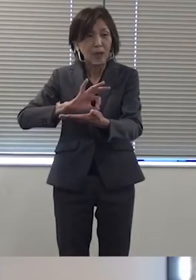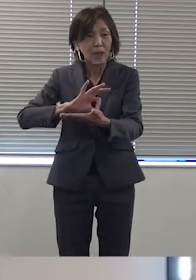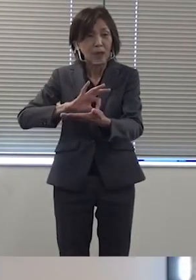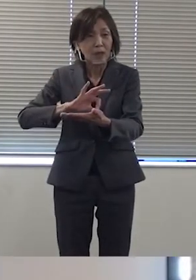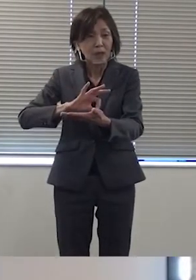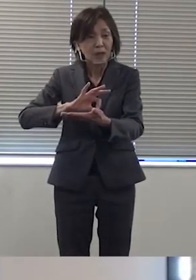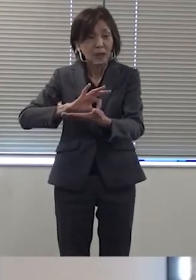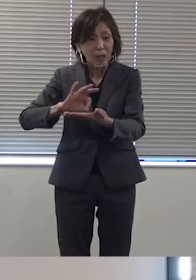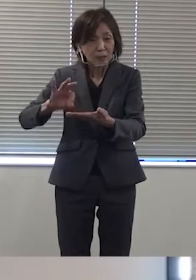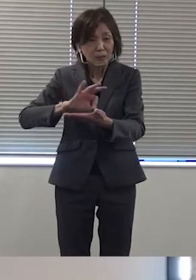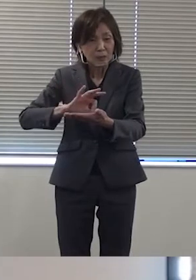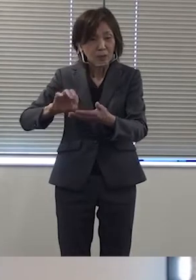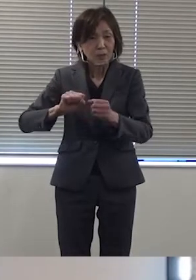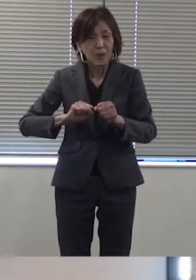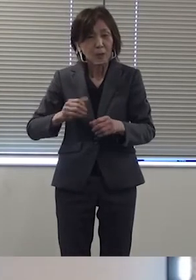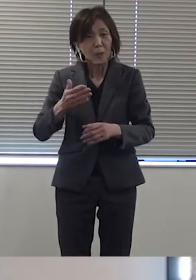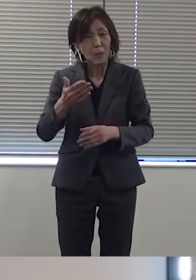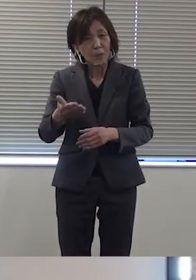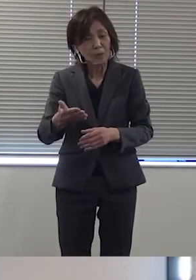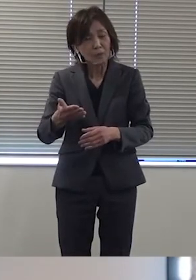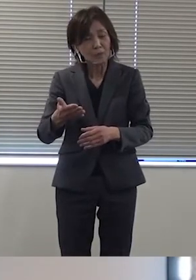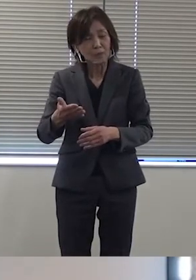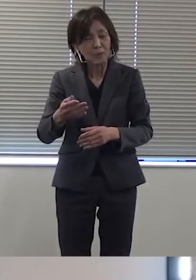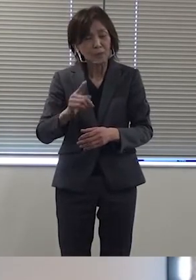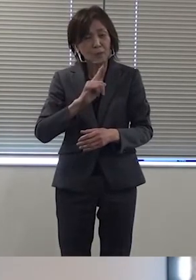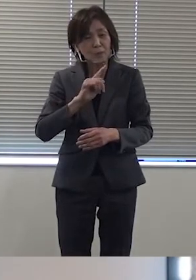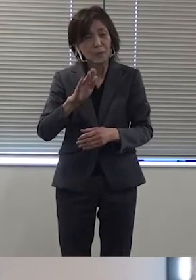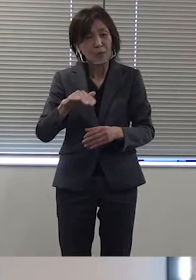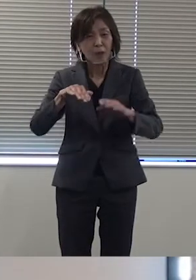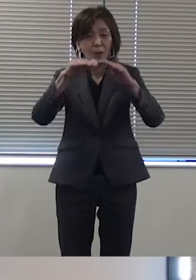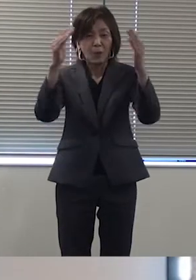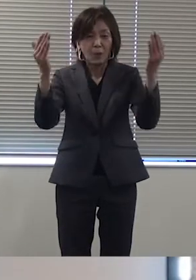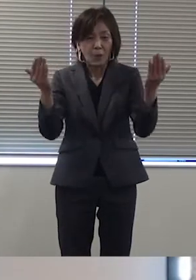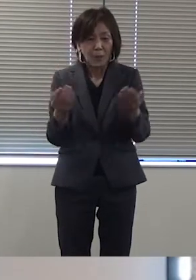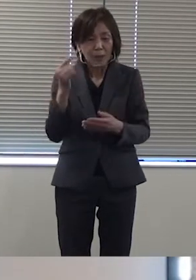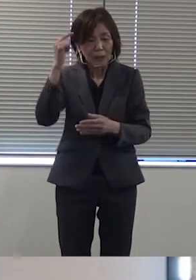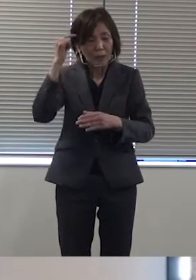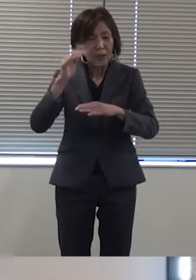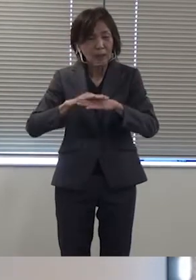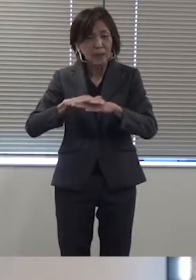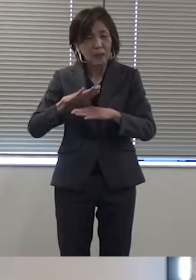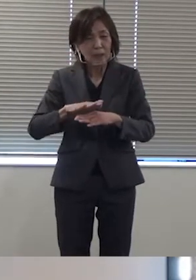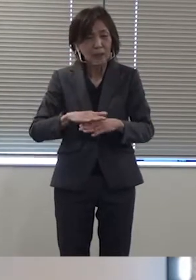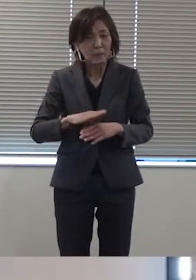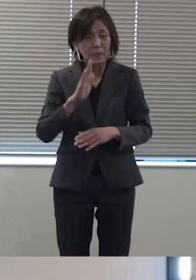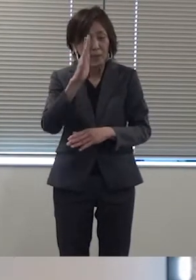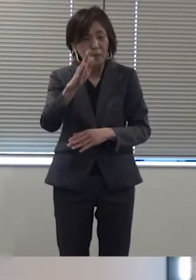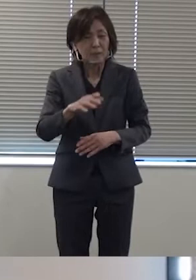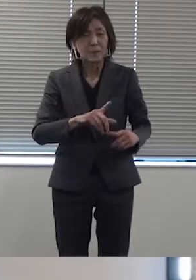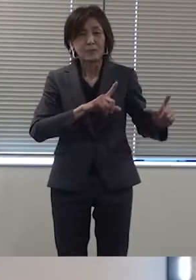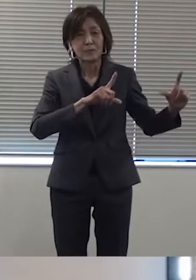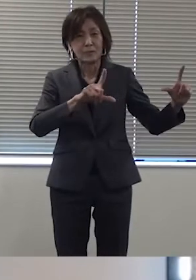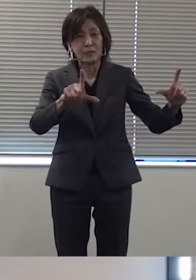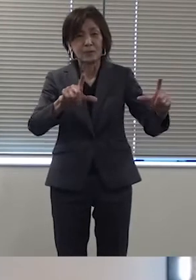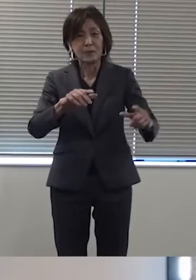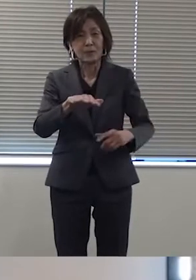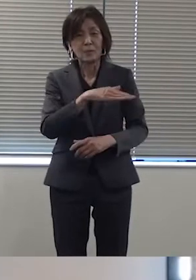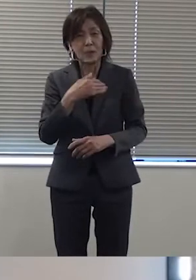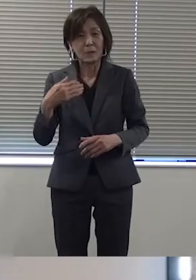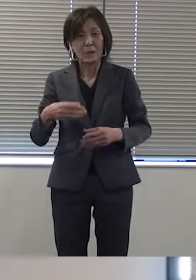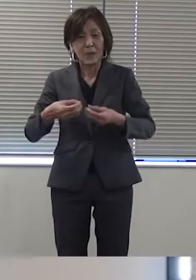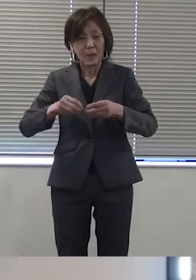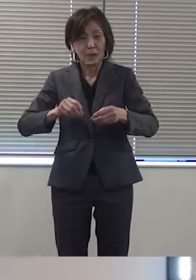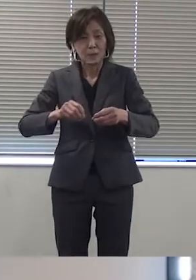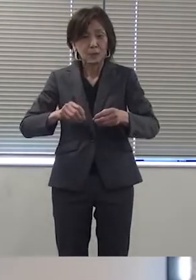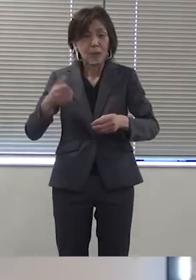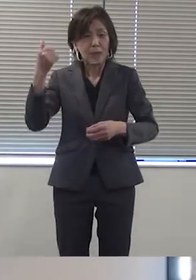ゃっていただ きます。我々は具体案を今すべて持っているわけではないです。まあ、それと、県内の市町村で、例えば保育園の